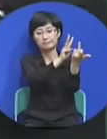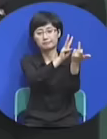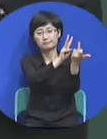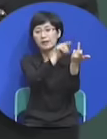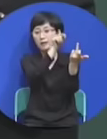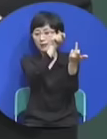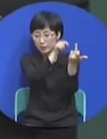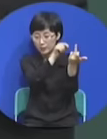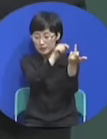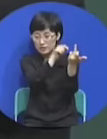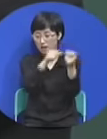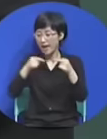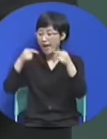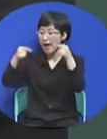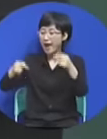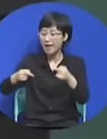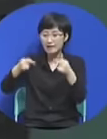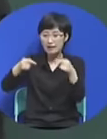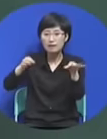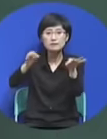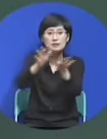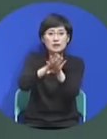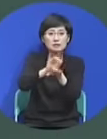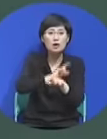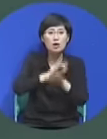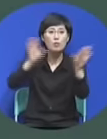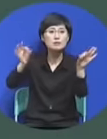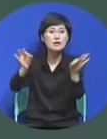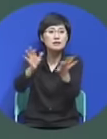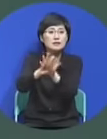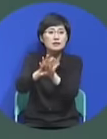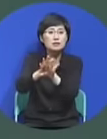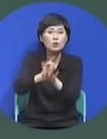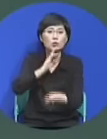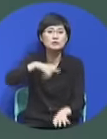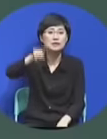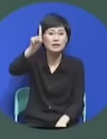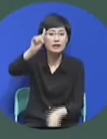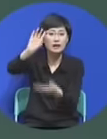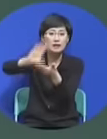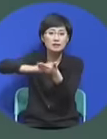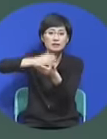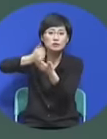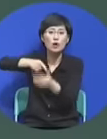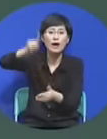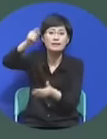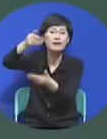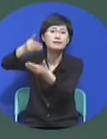当做完这个告白之后，耶稣就带着门徒来到了变化山. 거기서 엘리야도 모세도 사라지고 그리스도만 남는 중요한 것을 보여줍니다.